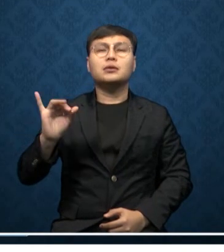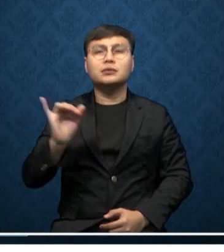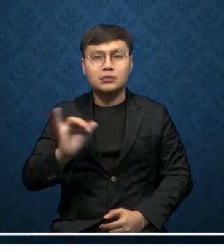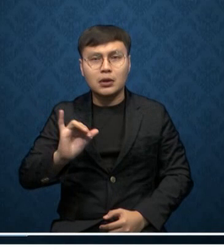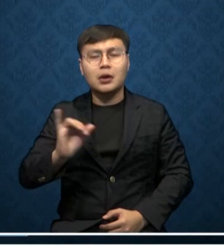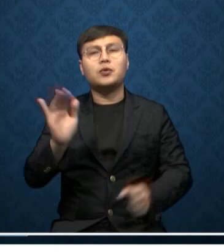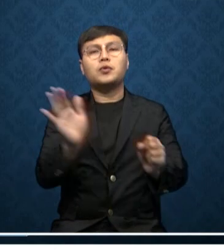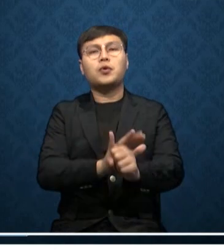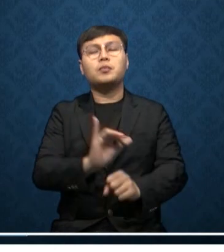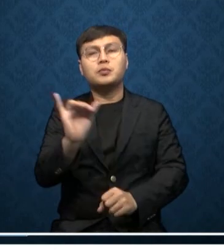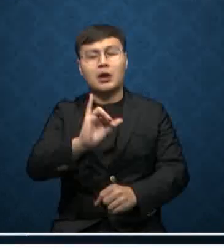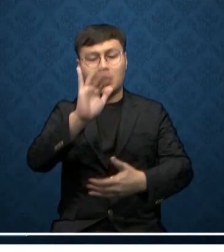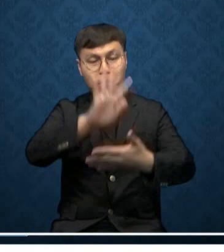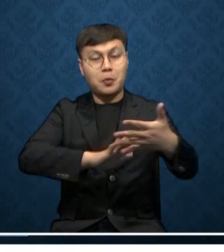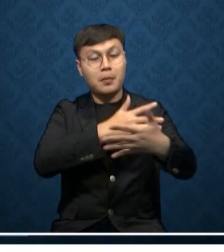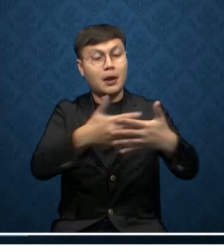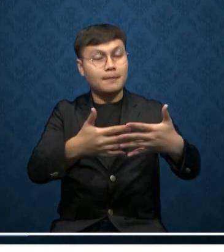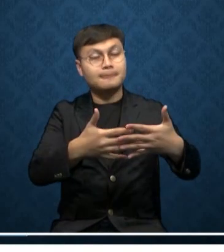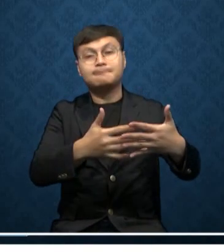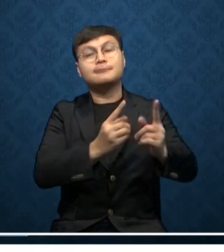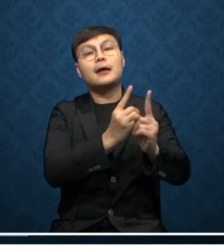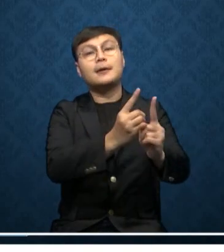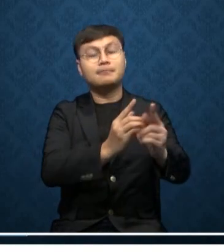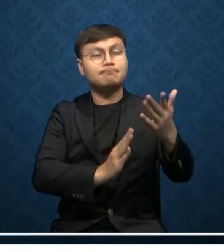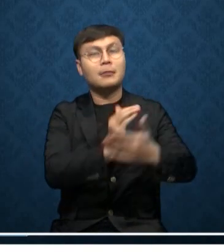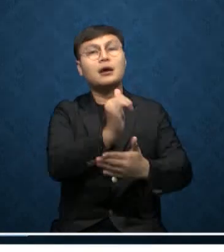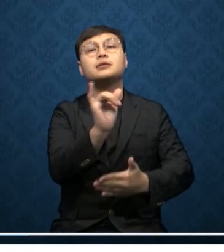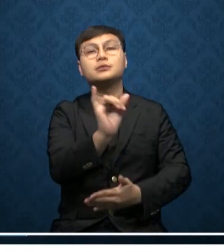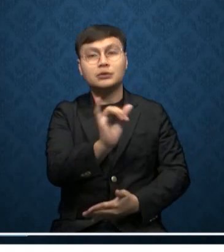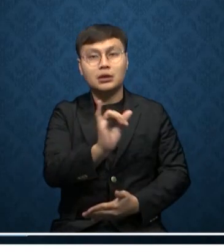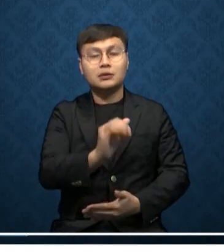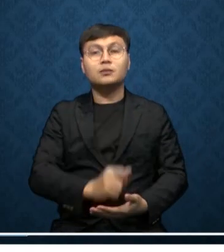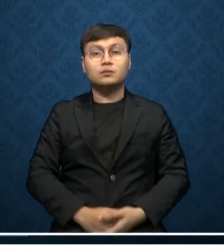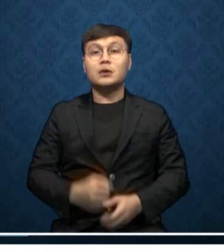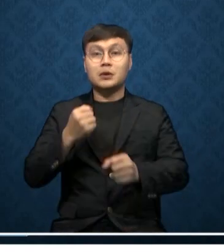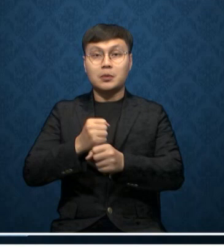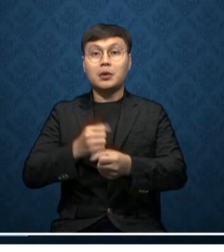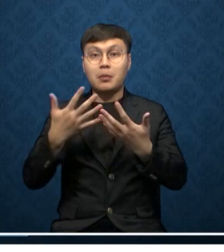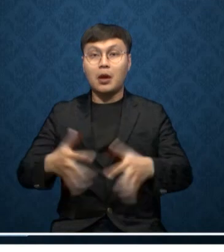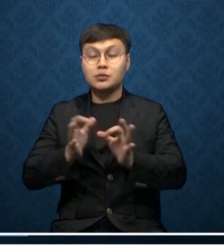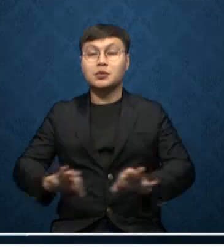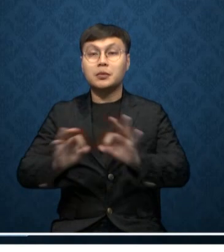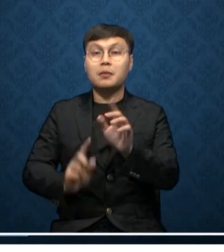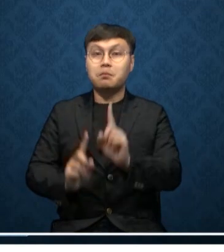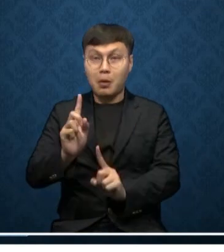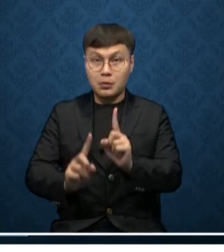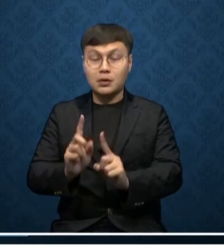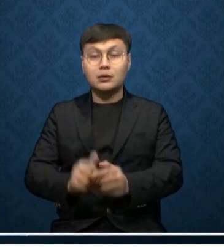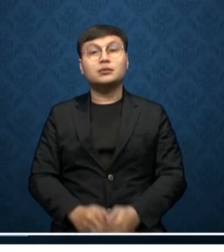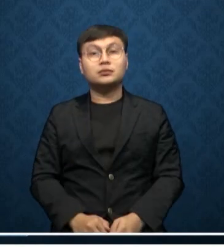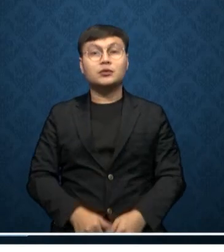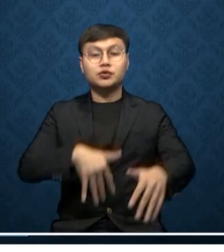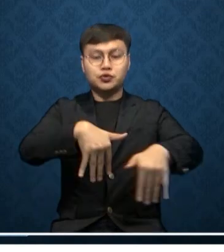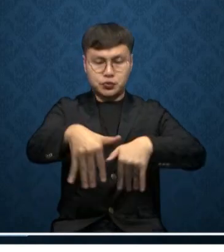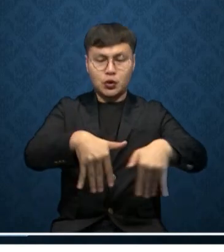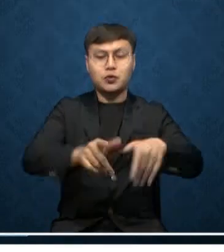มันทำไม่ได้ตามแผนนะแล้วก็สิ่งที่ทำไปแล้วเนี่ยให้ประเมินนะครับขณะนี้มันขาดการประเมินจากภาคประชาชน